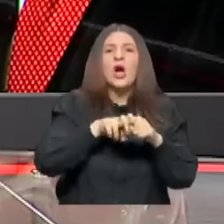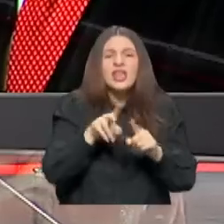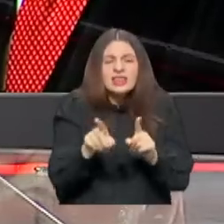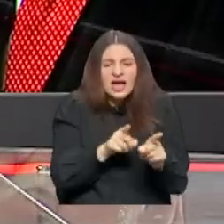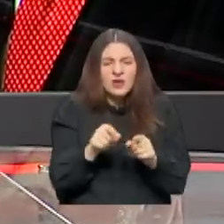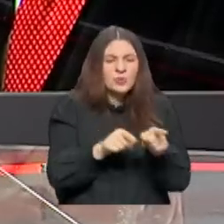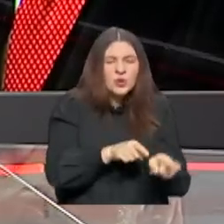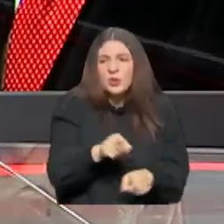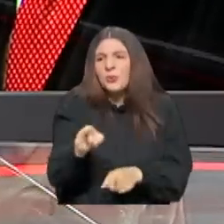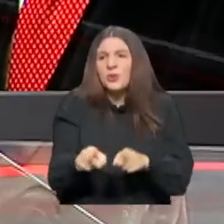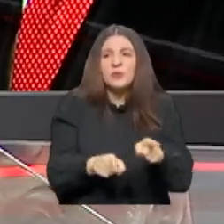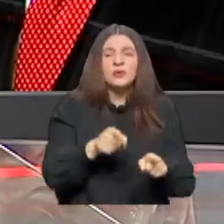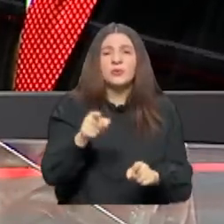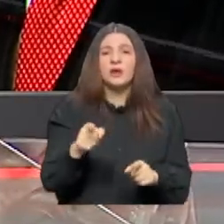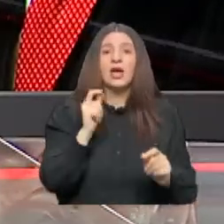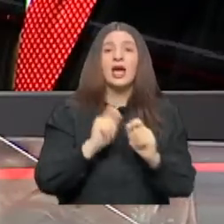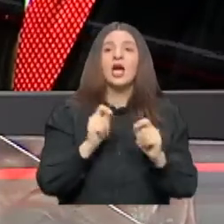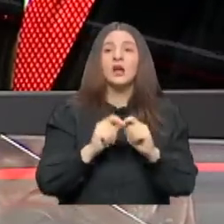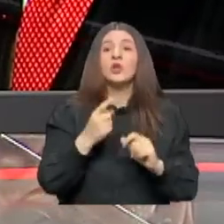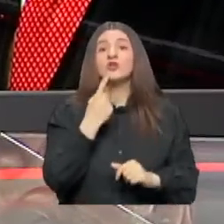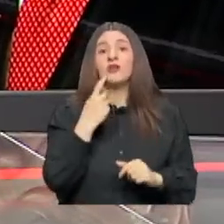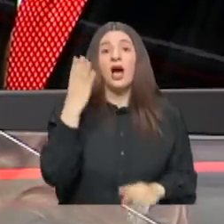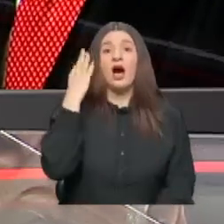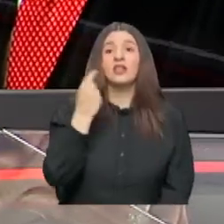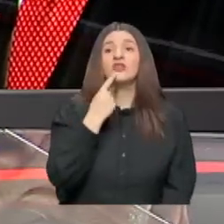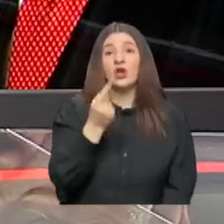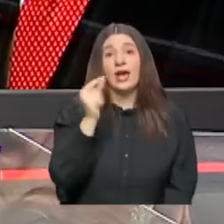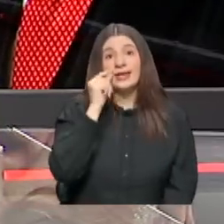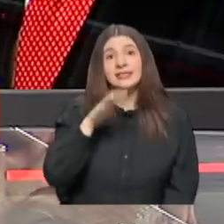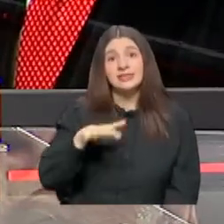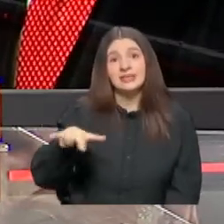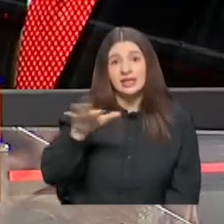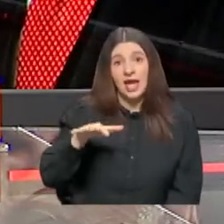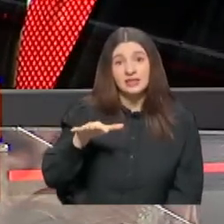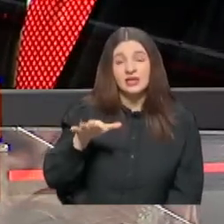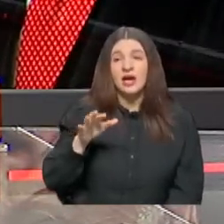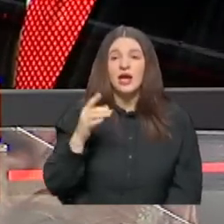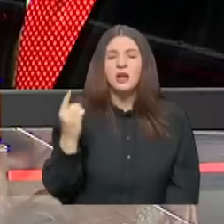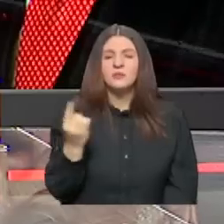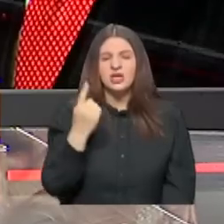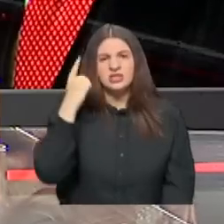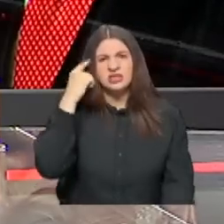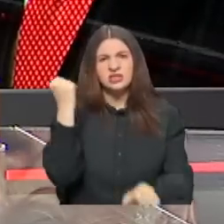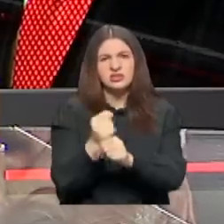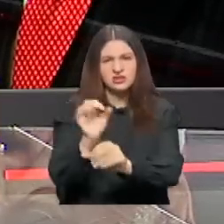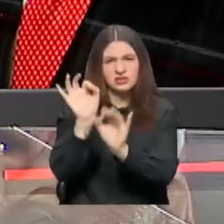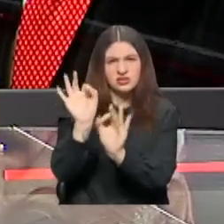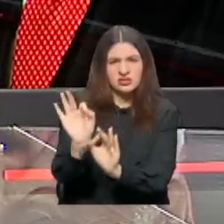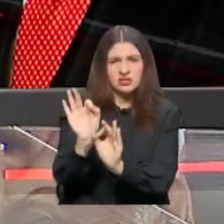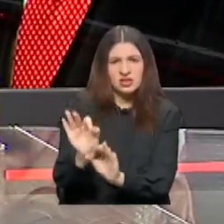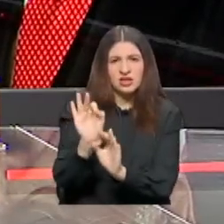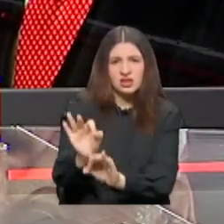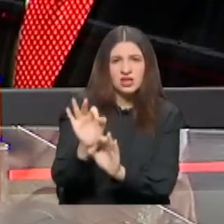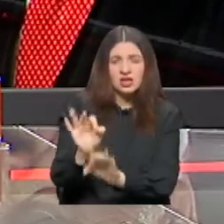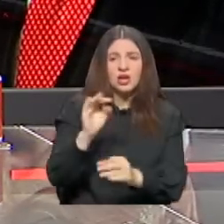davasıyla, şununla bununla, ekonomiden sözde anladığını söyleyen insanlar bir şeylerde ısrar ediyorlar.